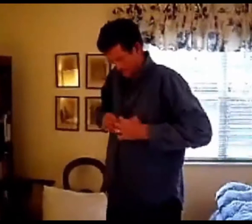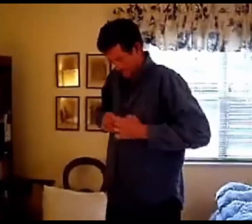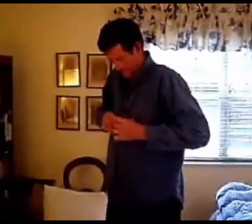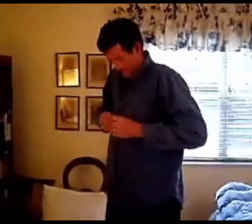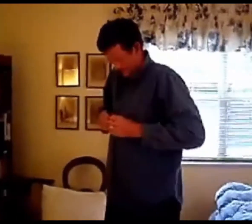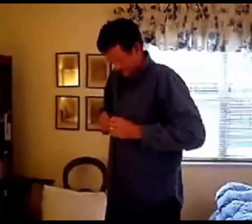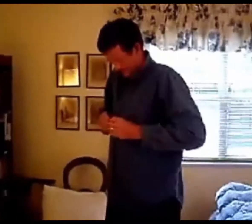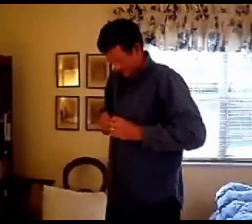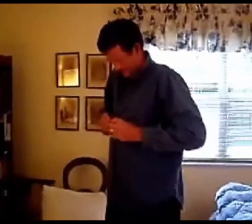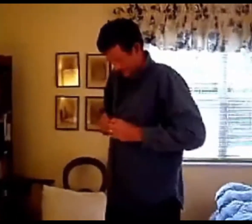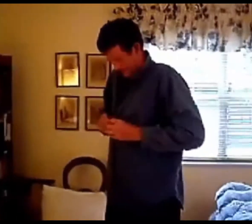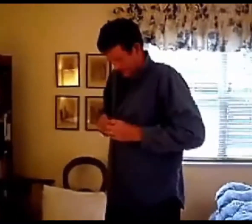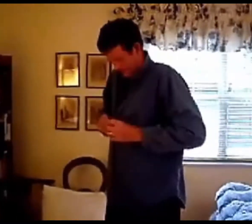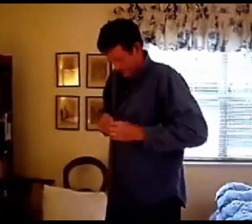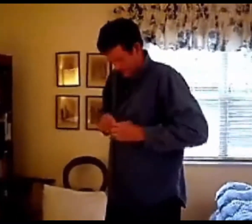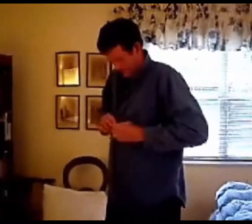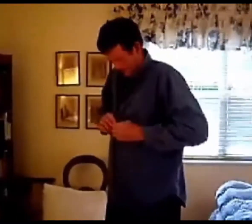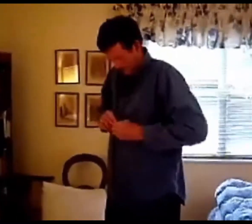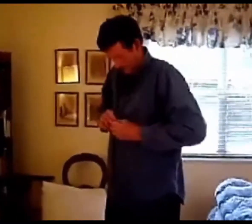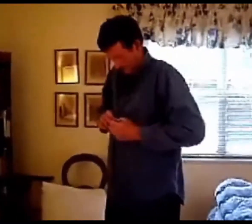S'habiller.